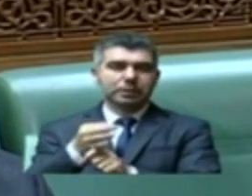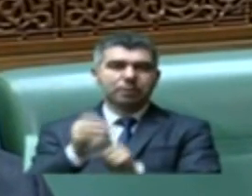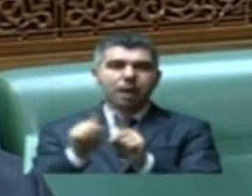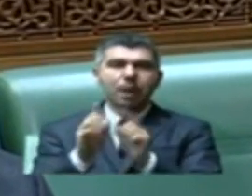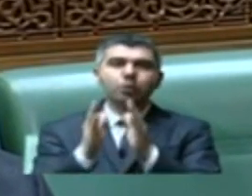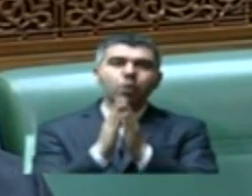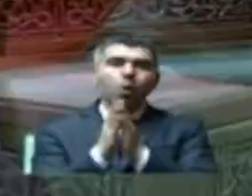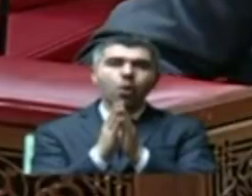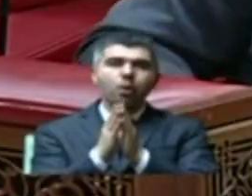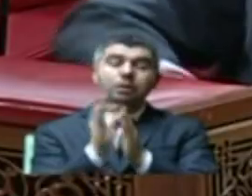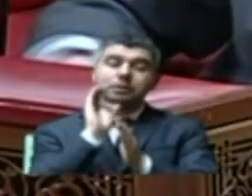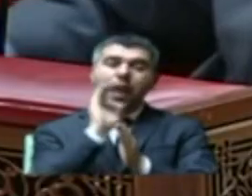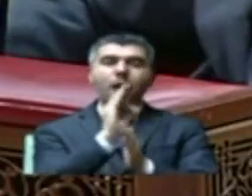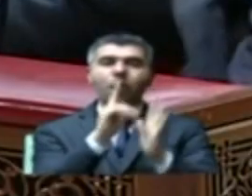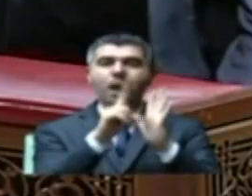شق منه.